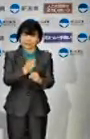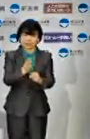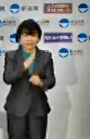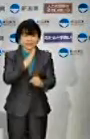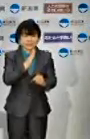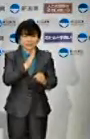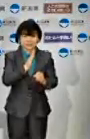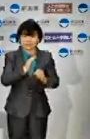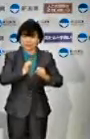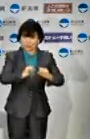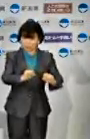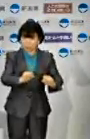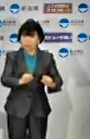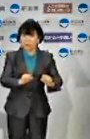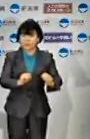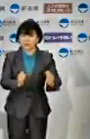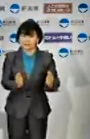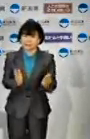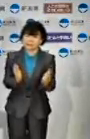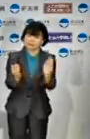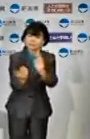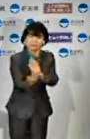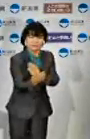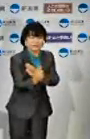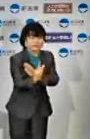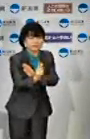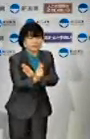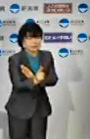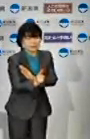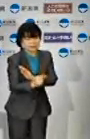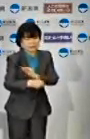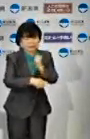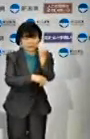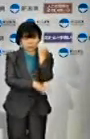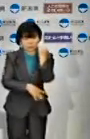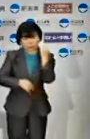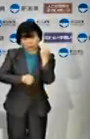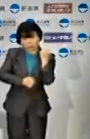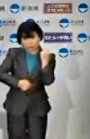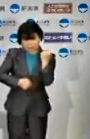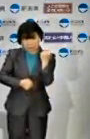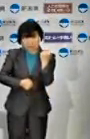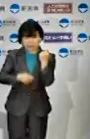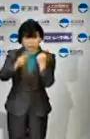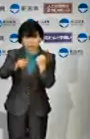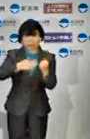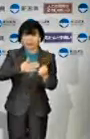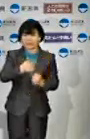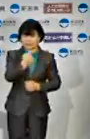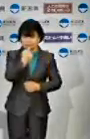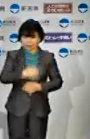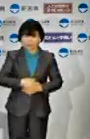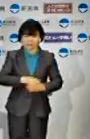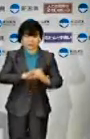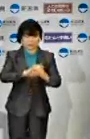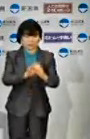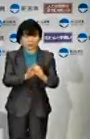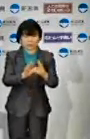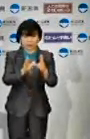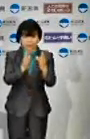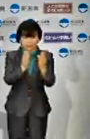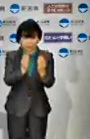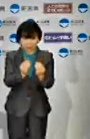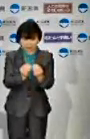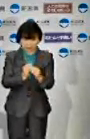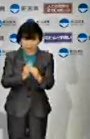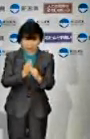に移せてないというのが地元の思いだというふうに、理解しておりまして、まさに、コロナがいずれ、